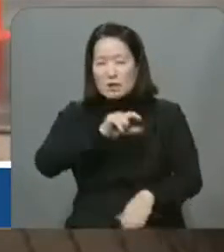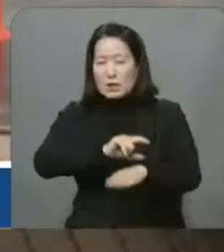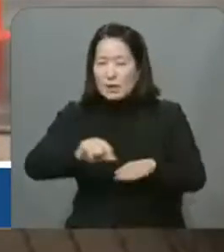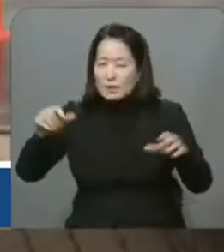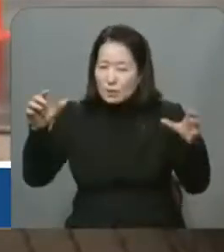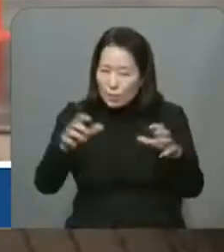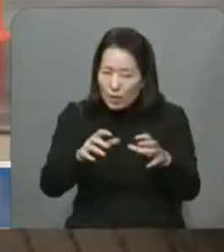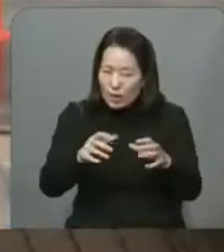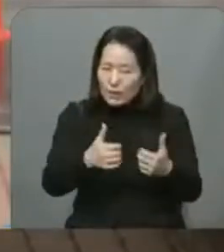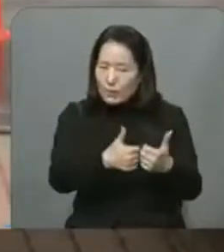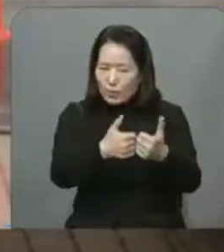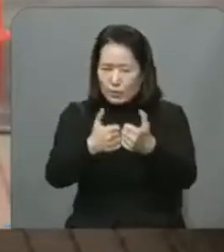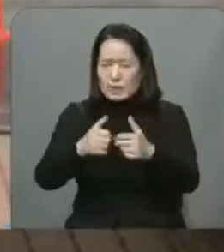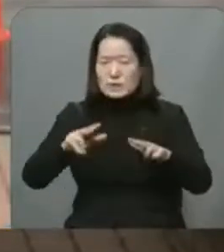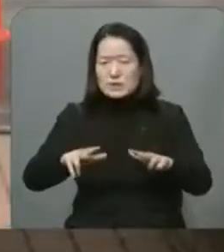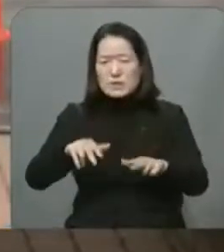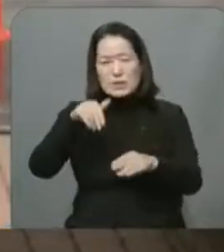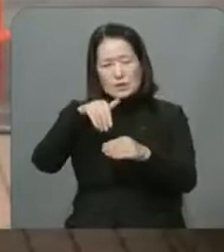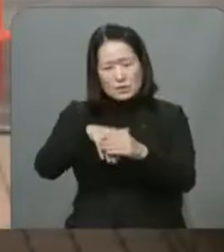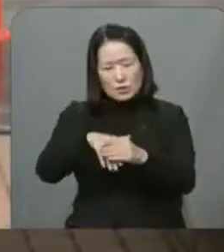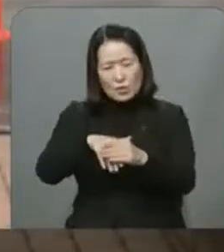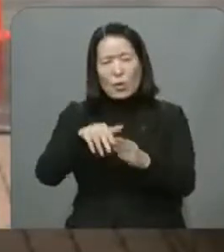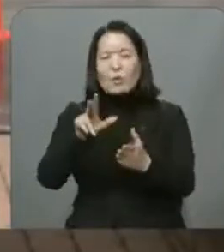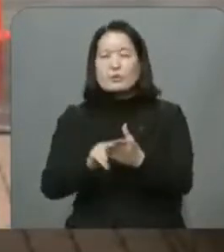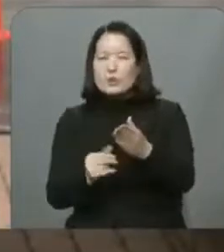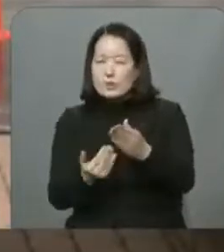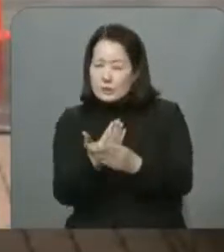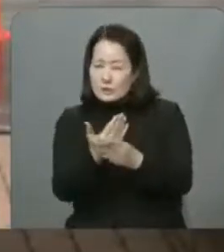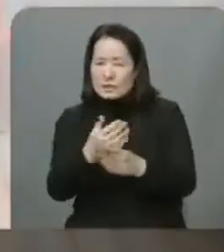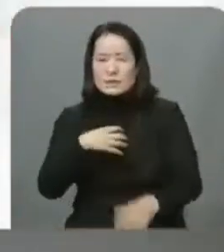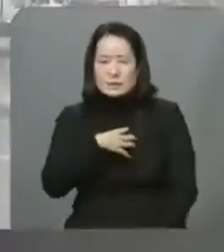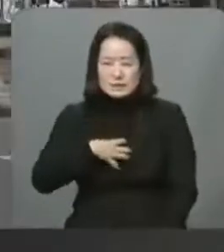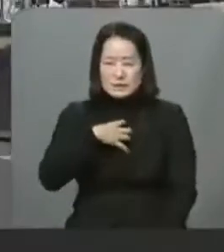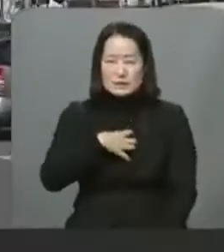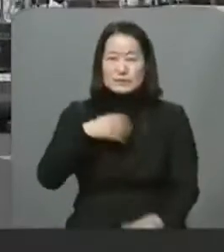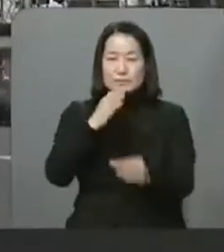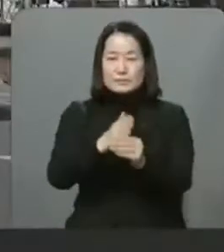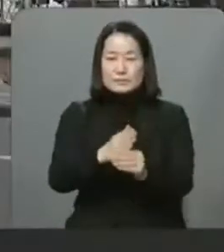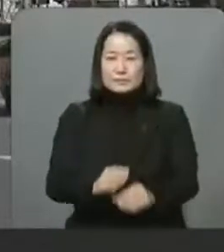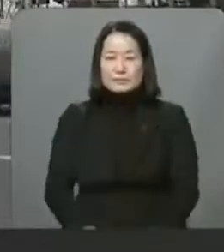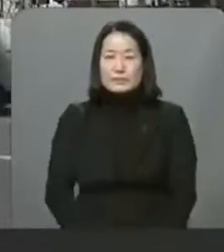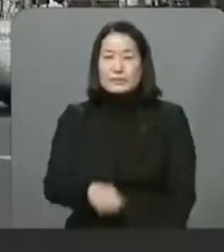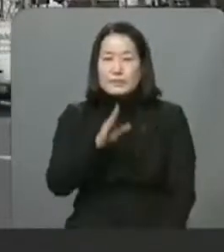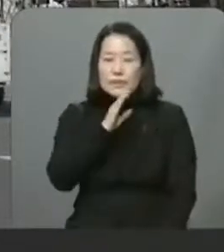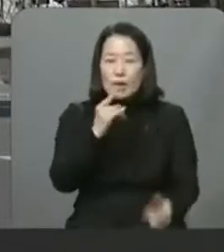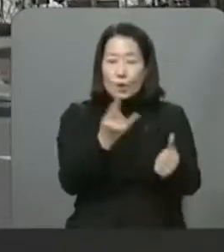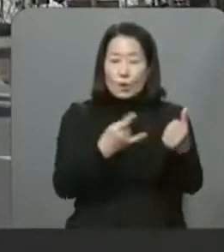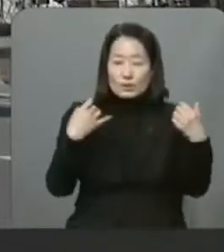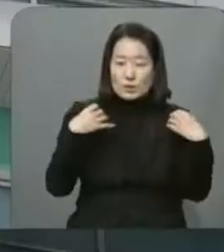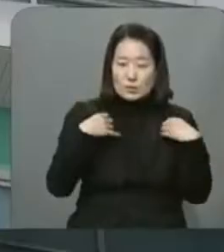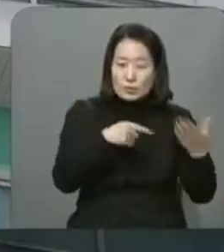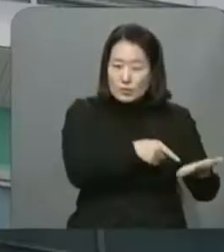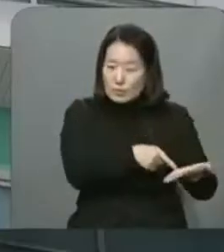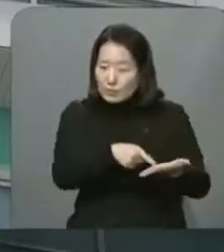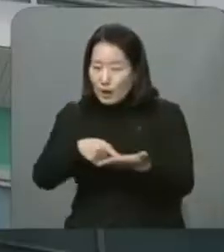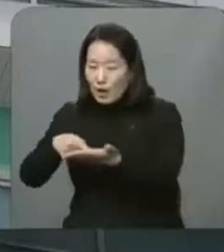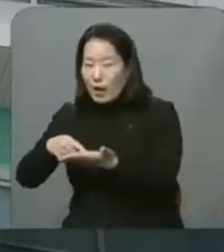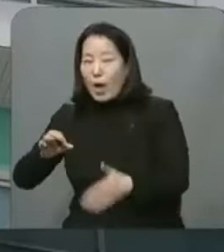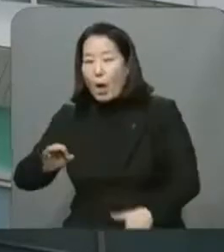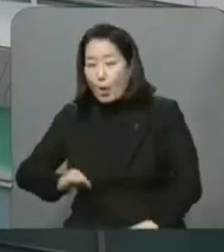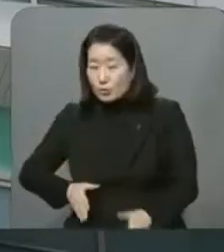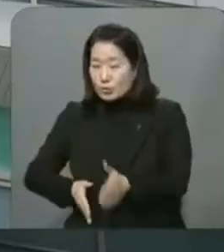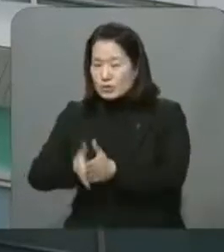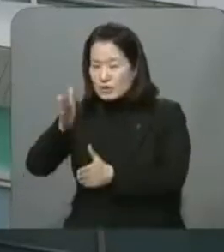통합 논의가 자칫 선거 쟁점화할 수 있다는 우려가 나오고 있습니다. 실제로 횡성군의 통합 제안에 대해